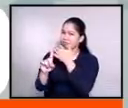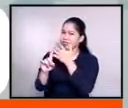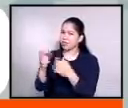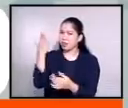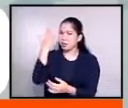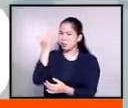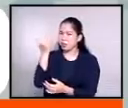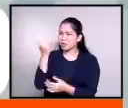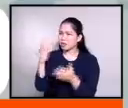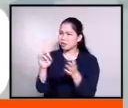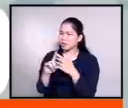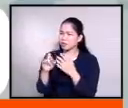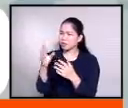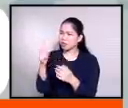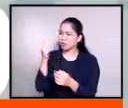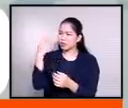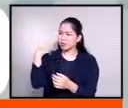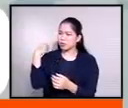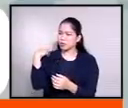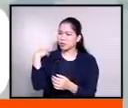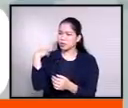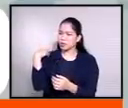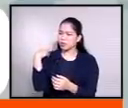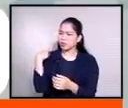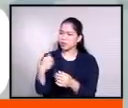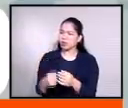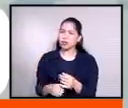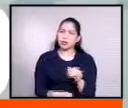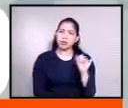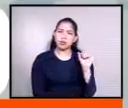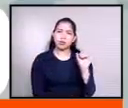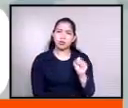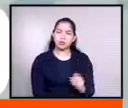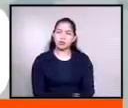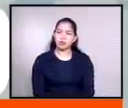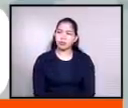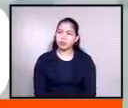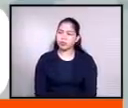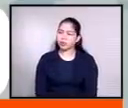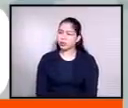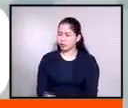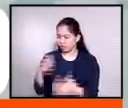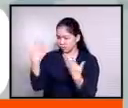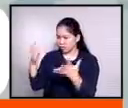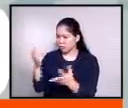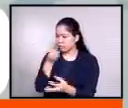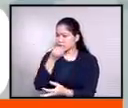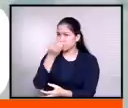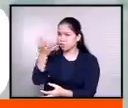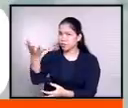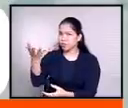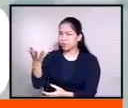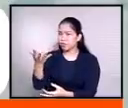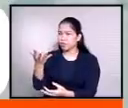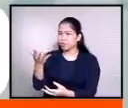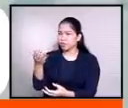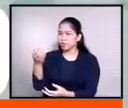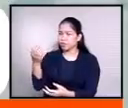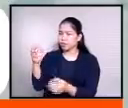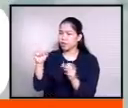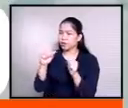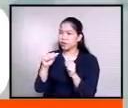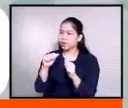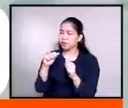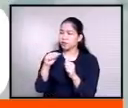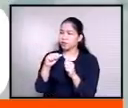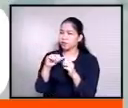pinag-initan siya ng kanyang amo? Opo. Okay. Naiparating niyo na ho ba itong ma'am sa kanyang agency dito